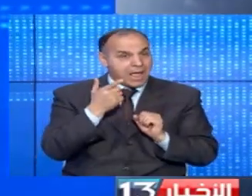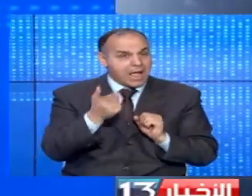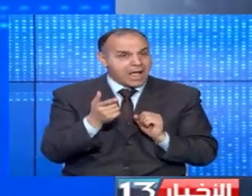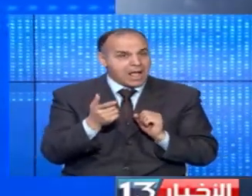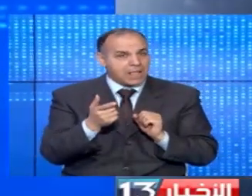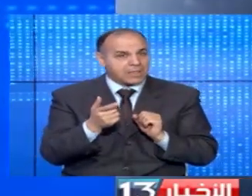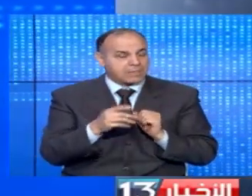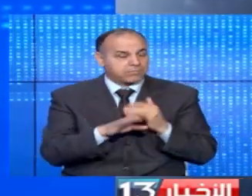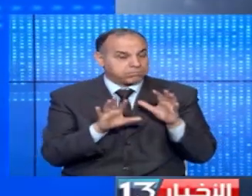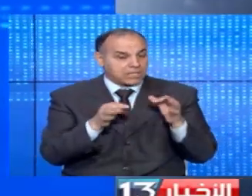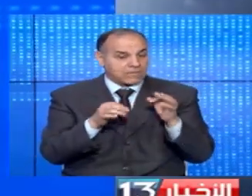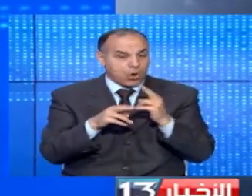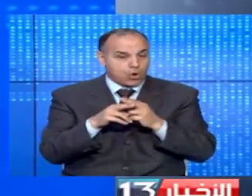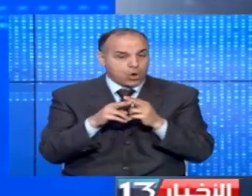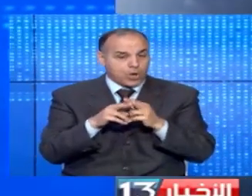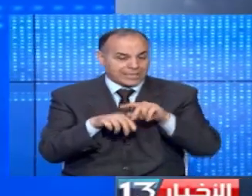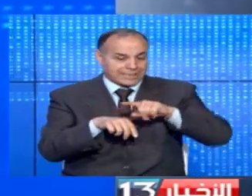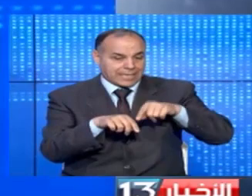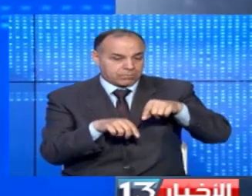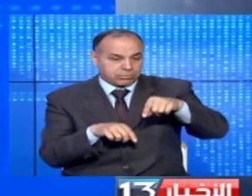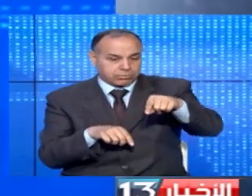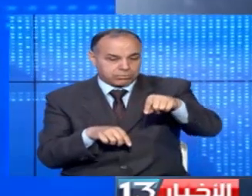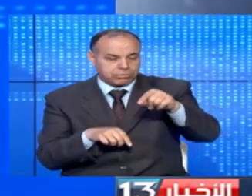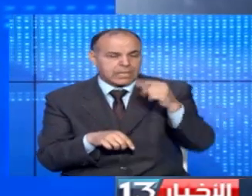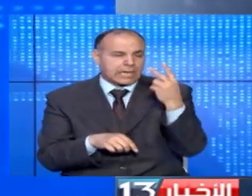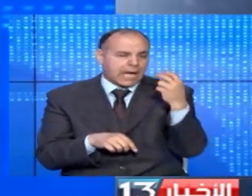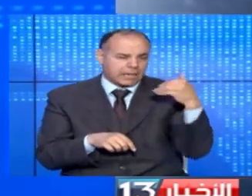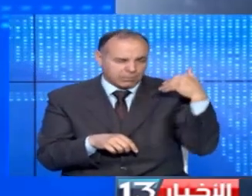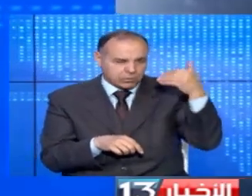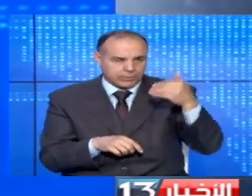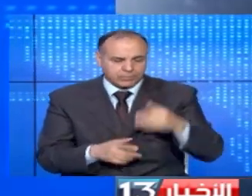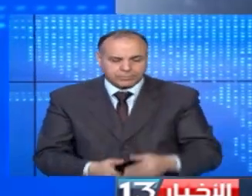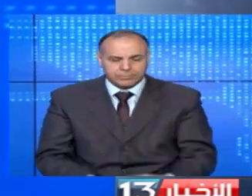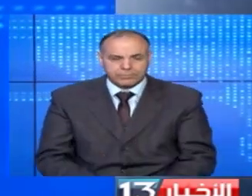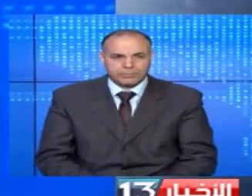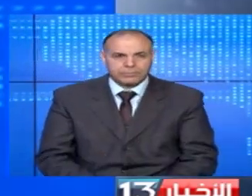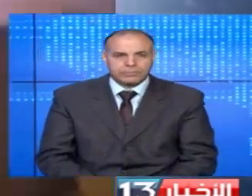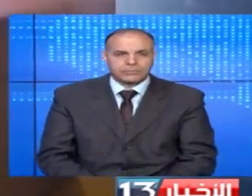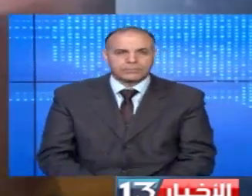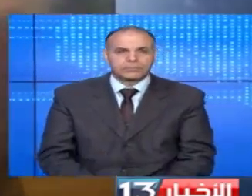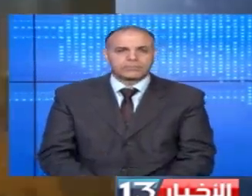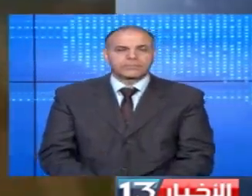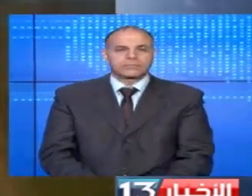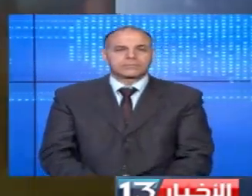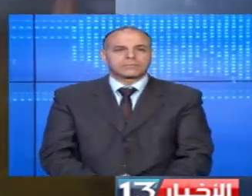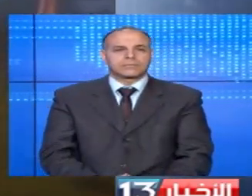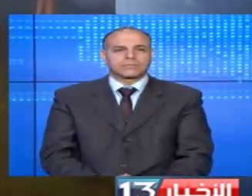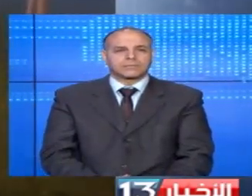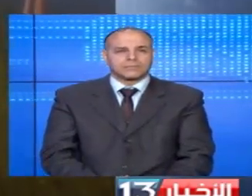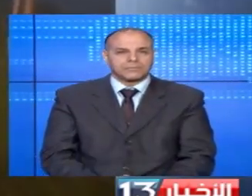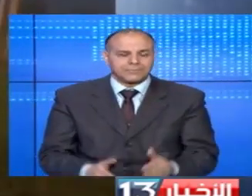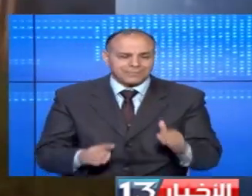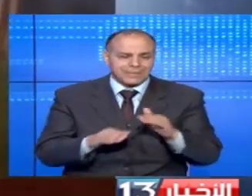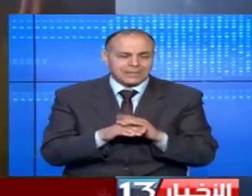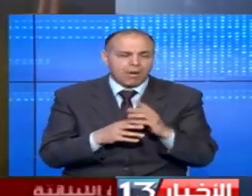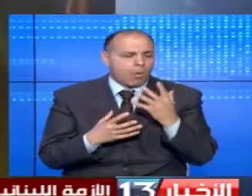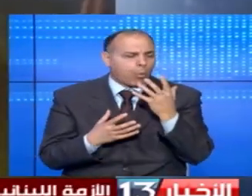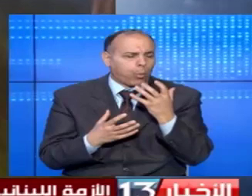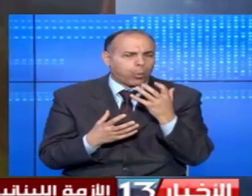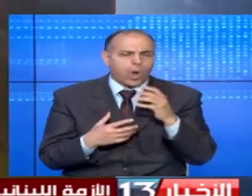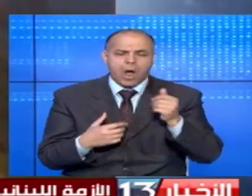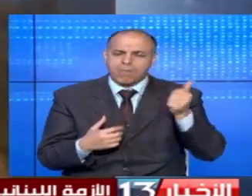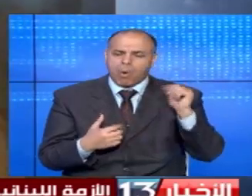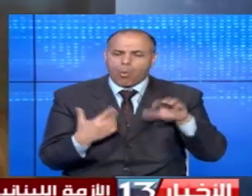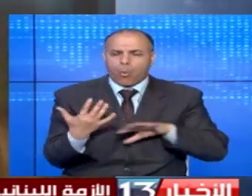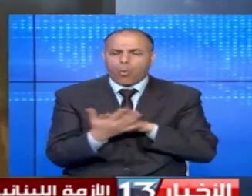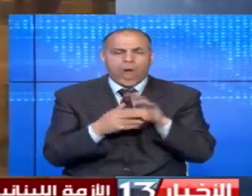يتم الكشف عنها خلال الساعات الثمانيه والاربعين المقبله ليل ثاني ساخنا عشه البارح